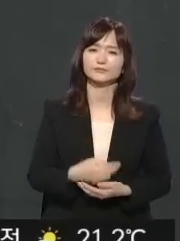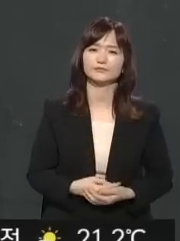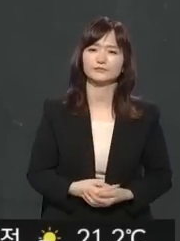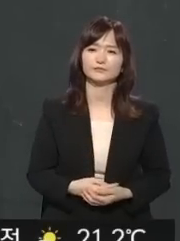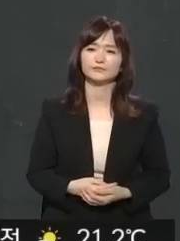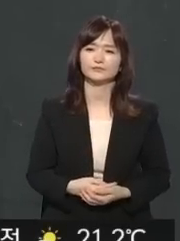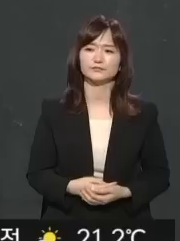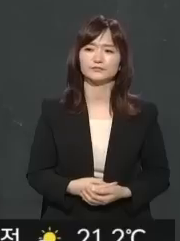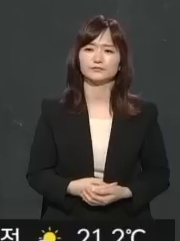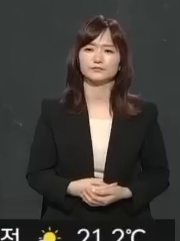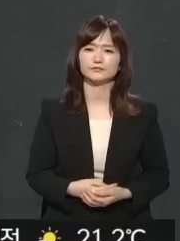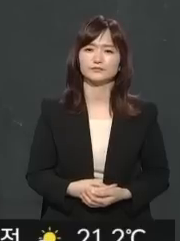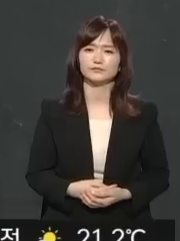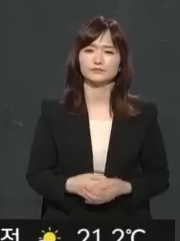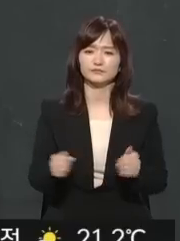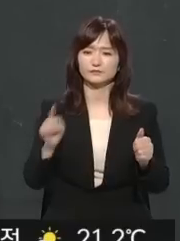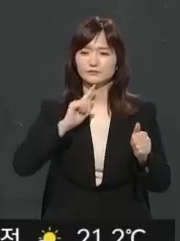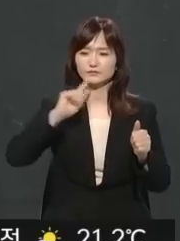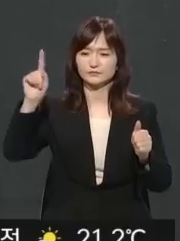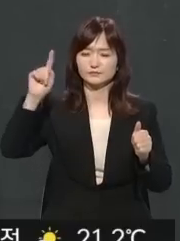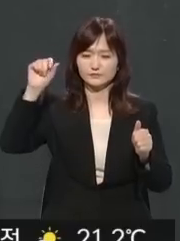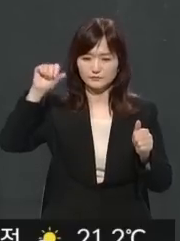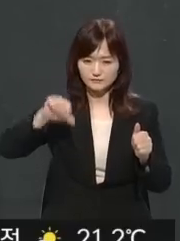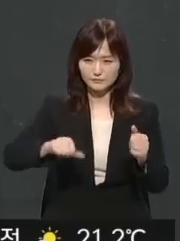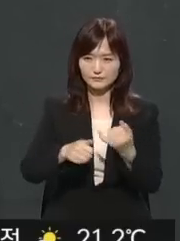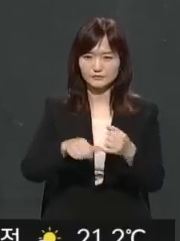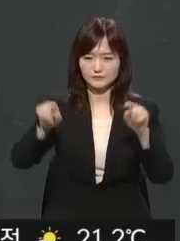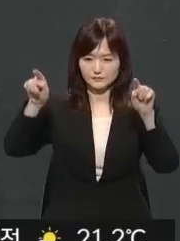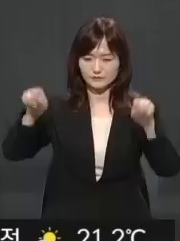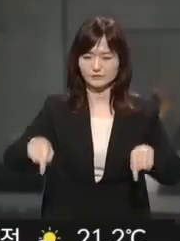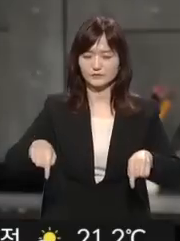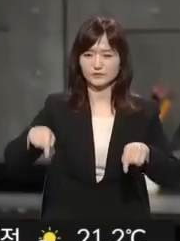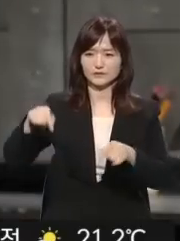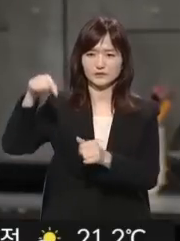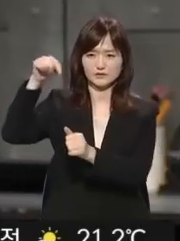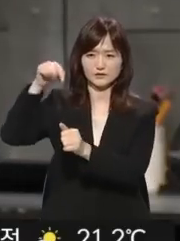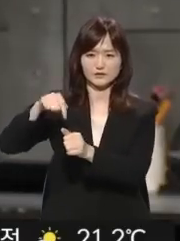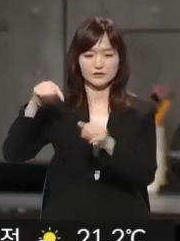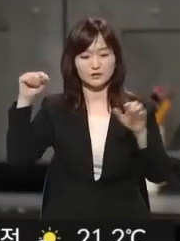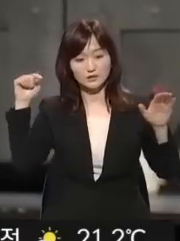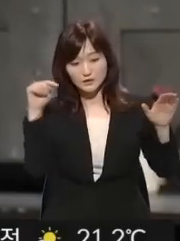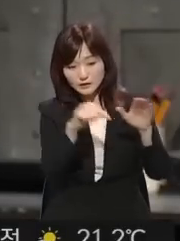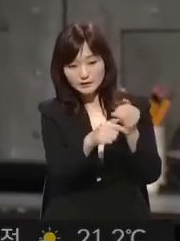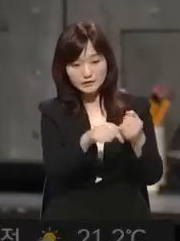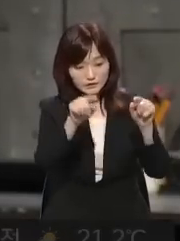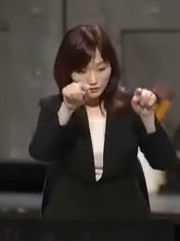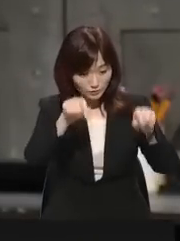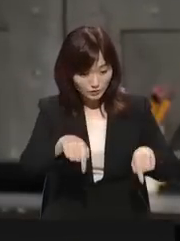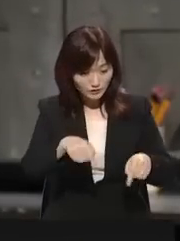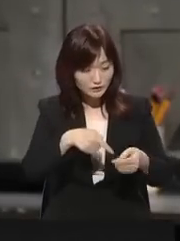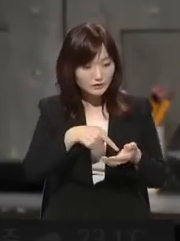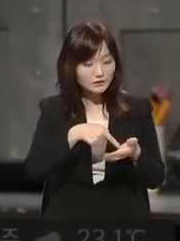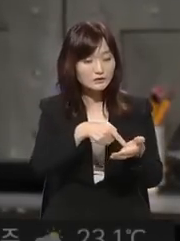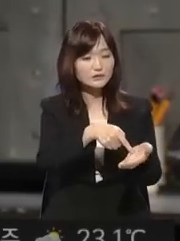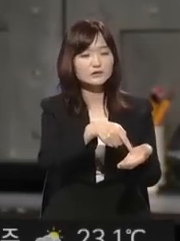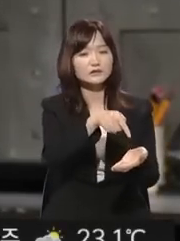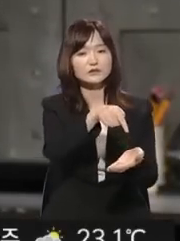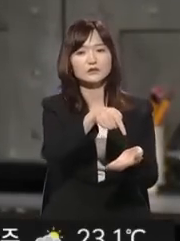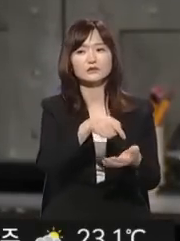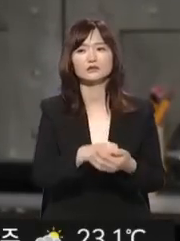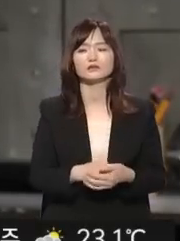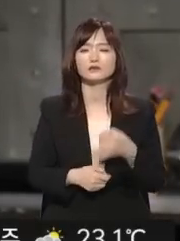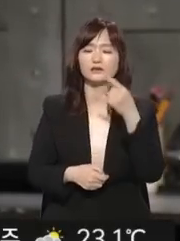다들 기억하시죠 회수한 날 그 이혼을 시키기 위해서 찾아가서 이혼하자라고 이혼해야 된다라고 이야기하니까